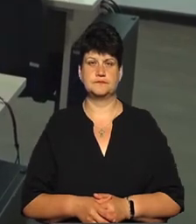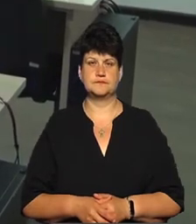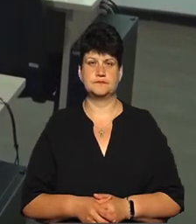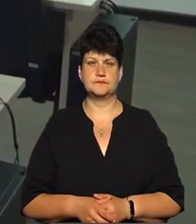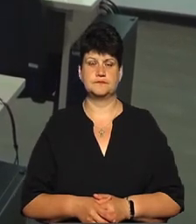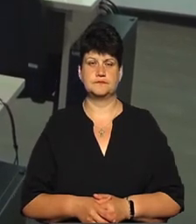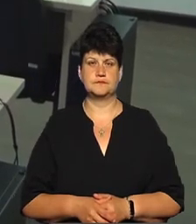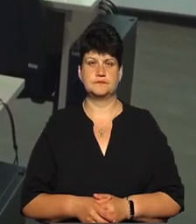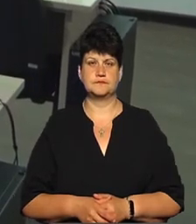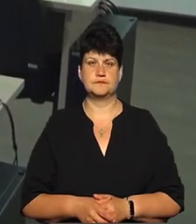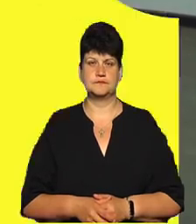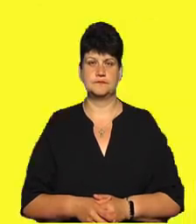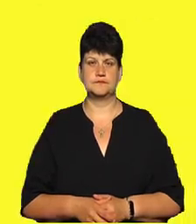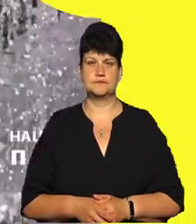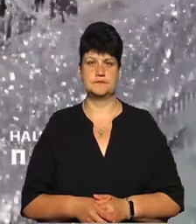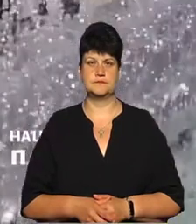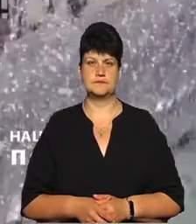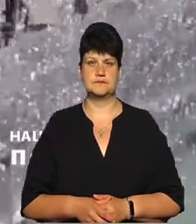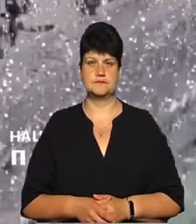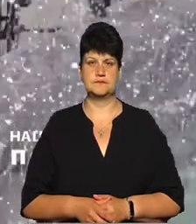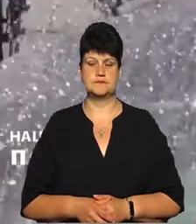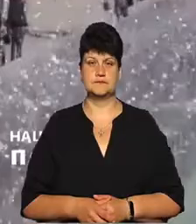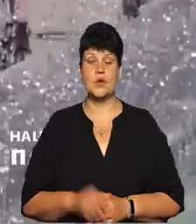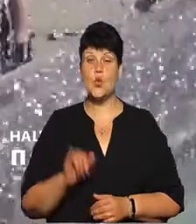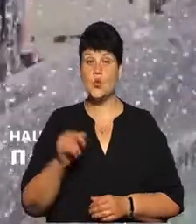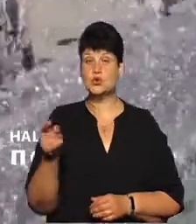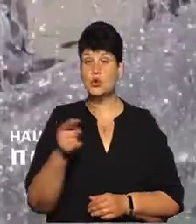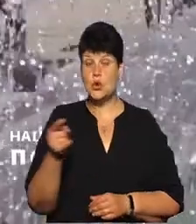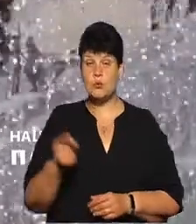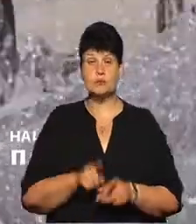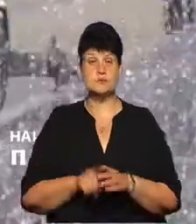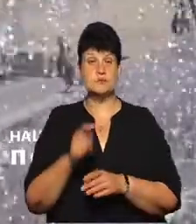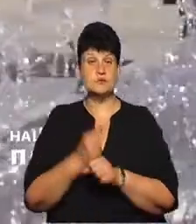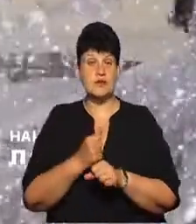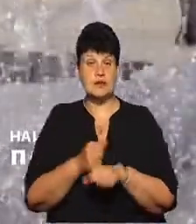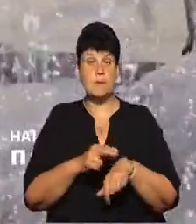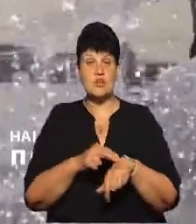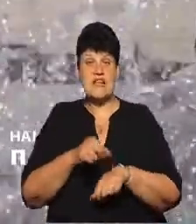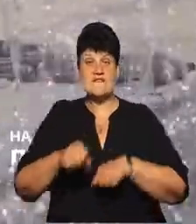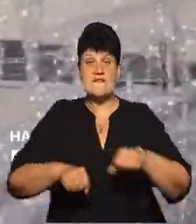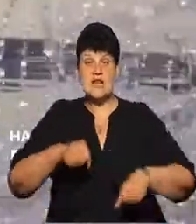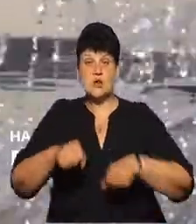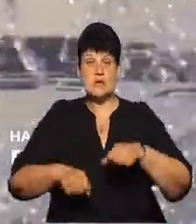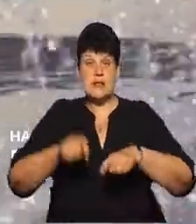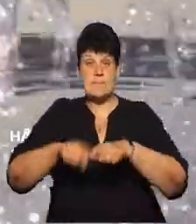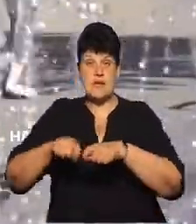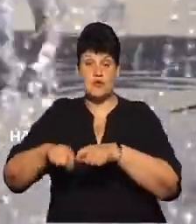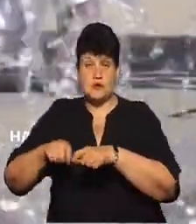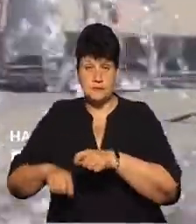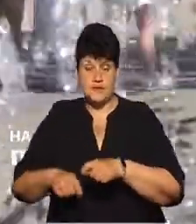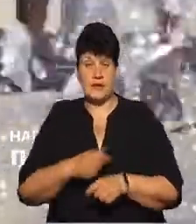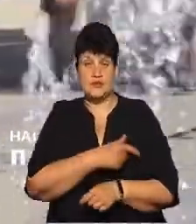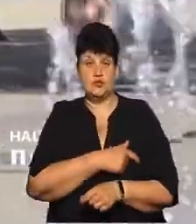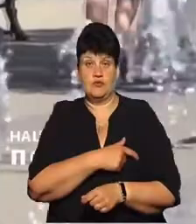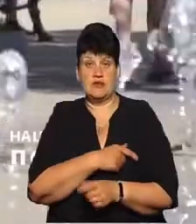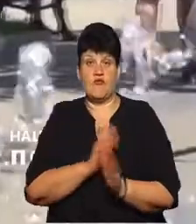Суспільному, Тернопіль. У Тернополі запрацювали поліцейські велосипедні патрулі. Вони чергуватимуть у парках